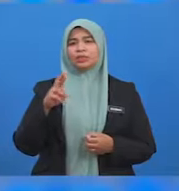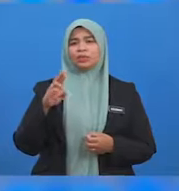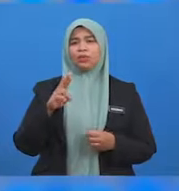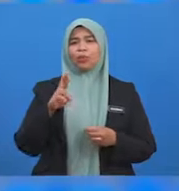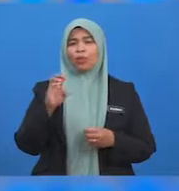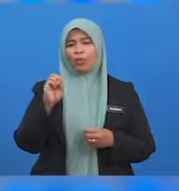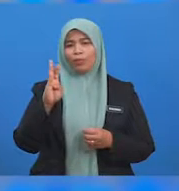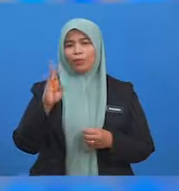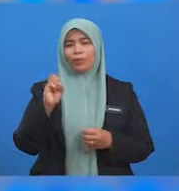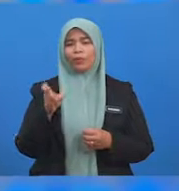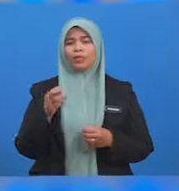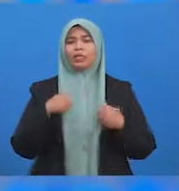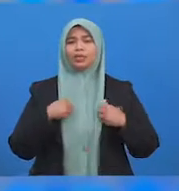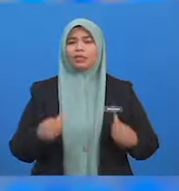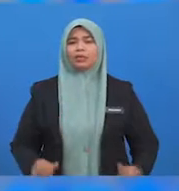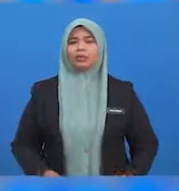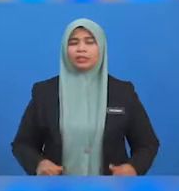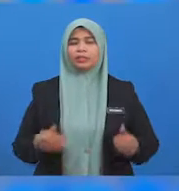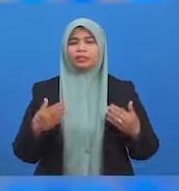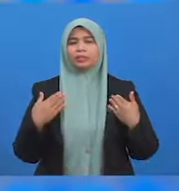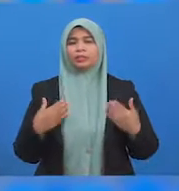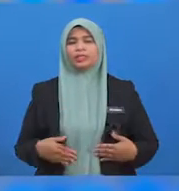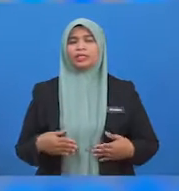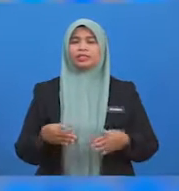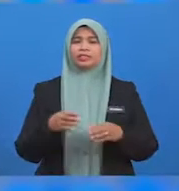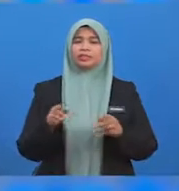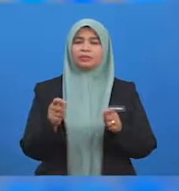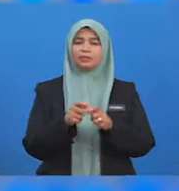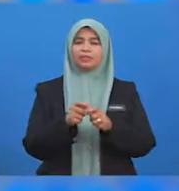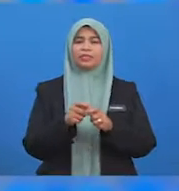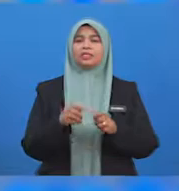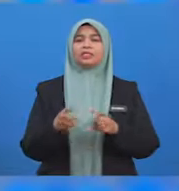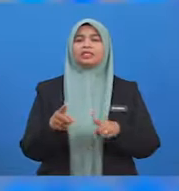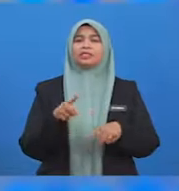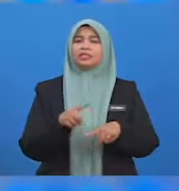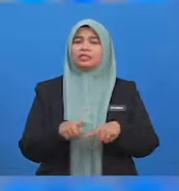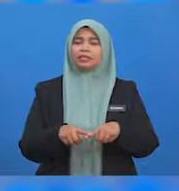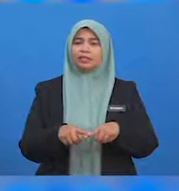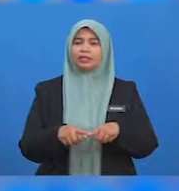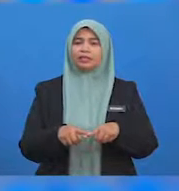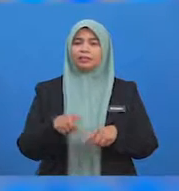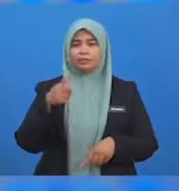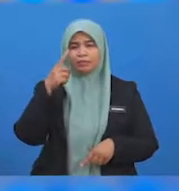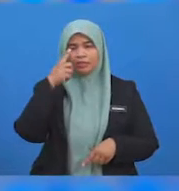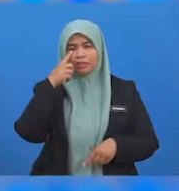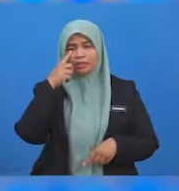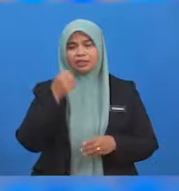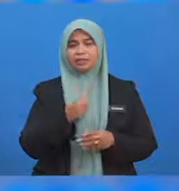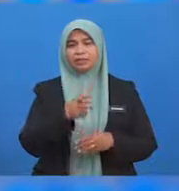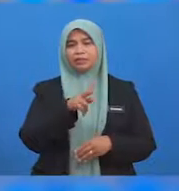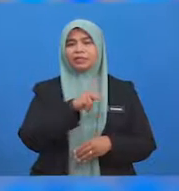anggota badan seperti jari, mata, kaki dan lain-lain yang tidak